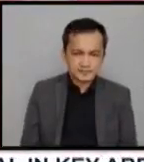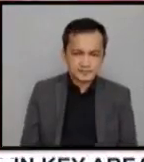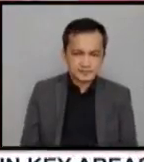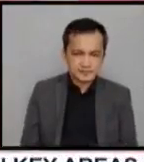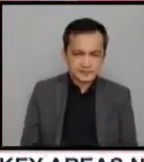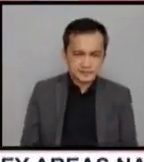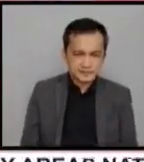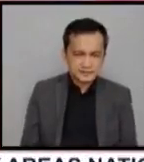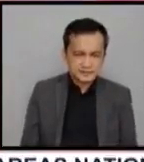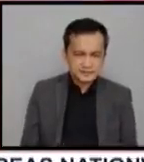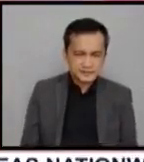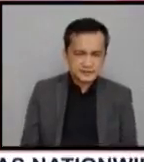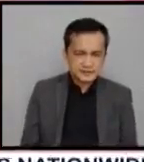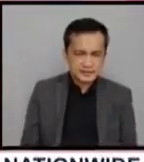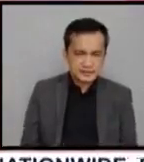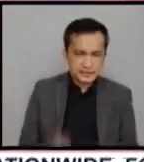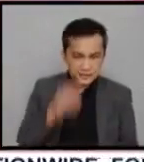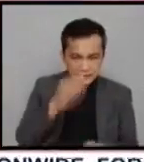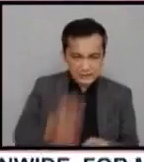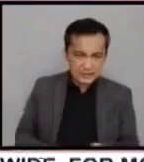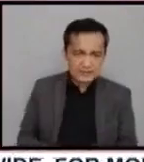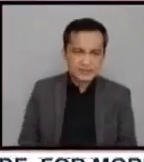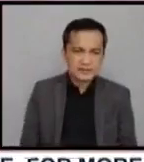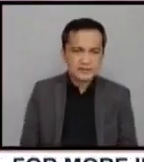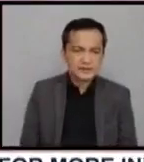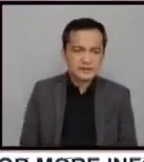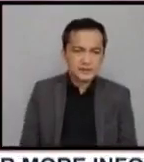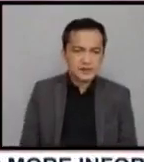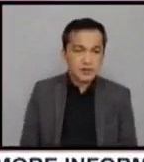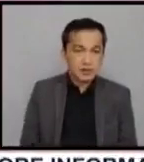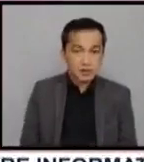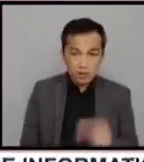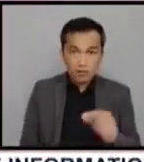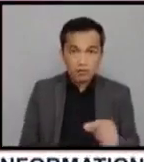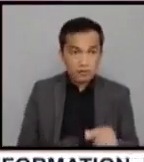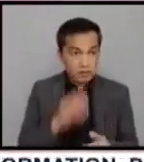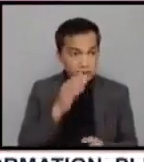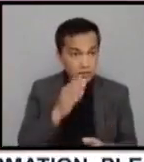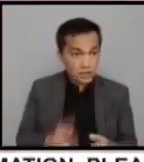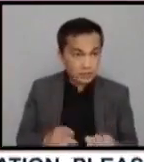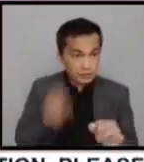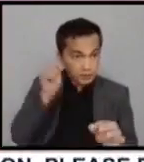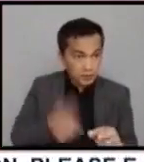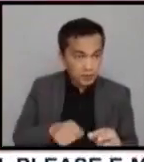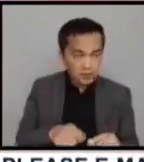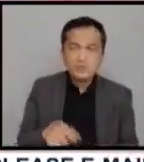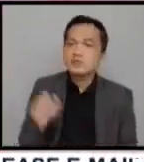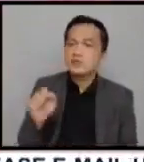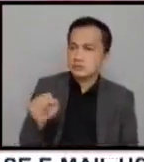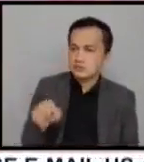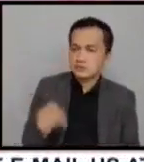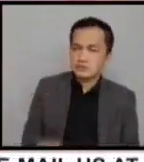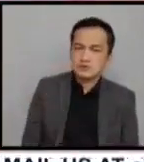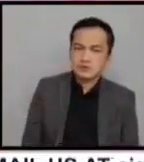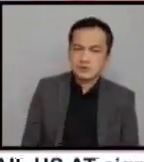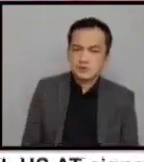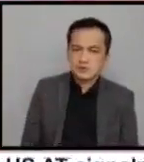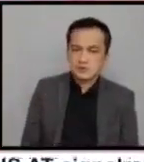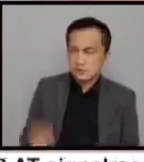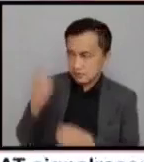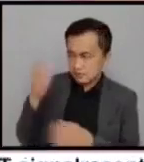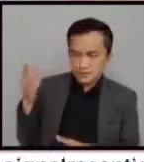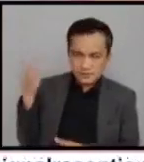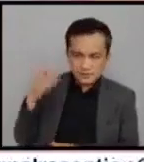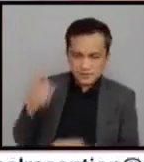Okay. Oh. Ah, so ang cutter pinupukpok din. Yes po. Okay. So, kailangan yung mag-inform sa kapitbahay na magpupukpok